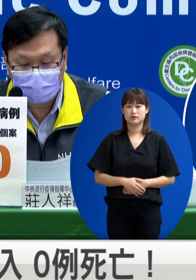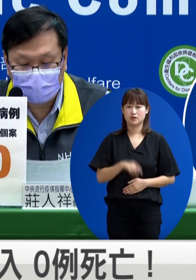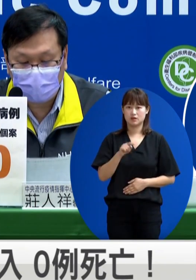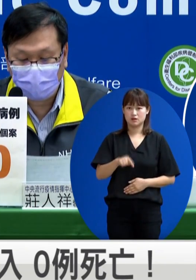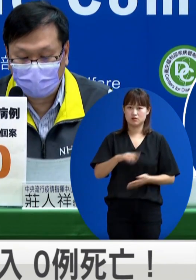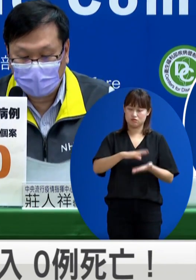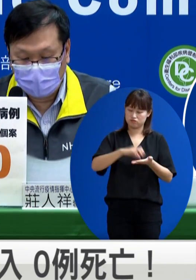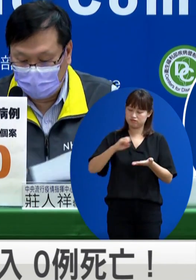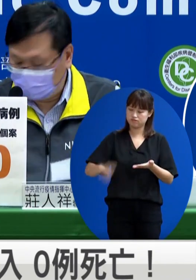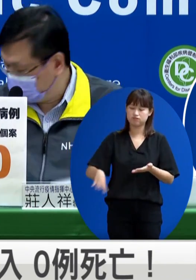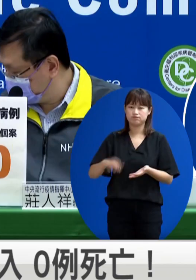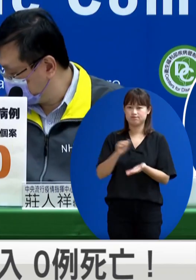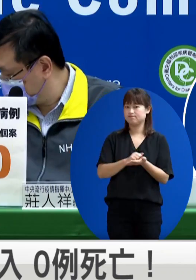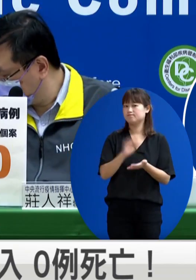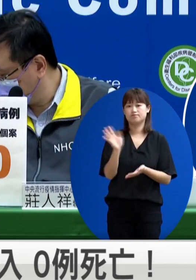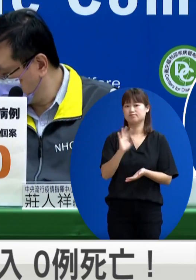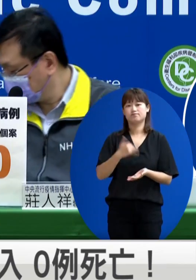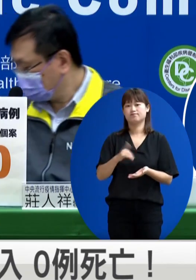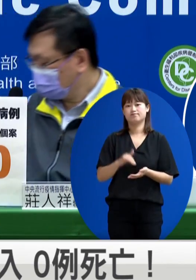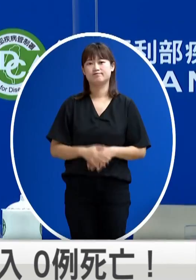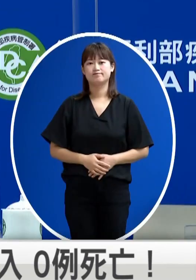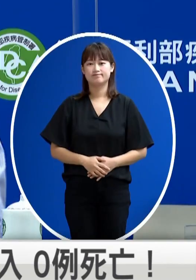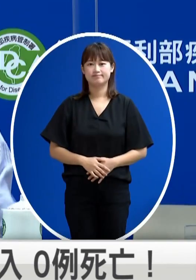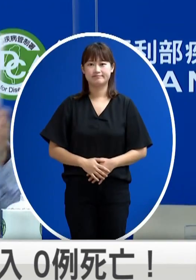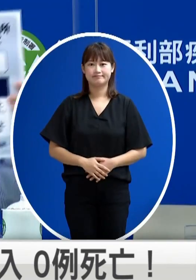除统计啊。